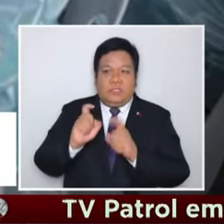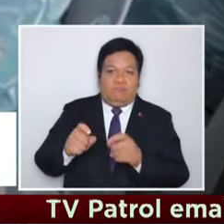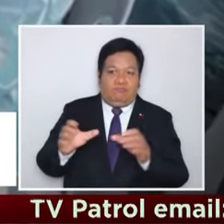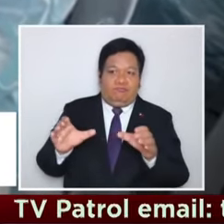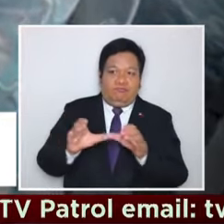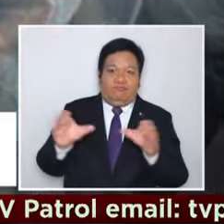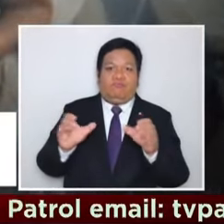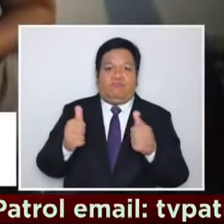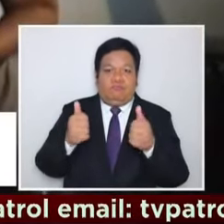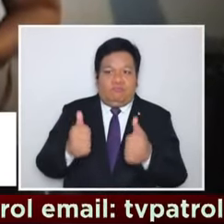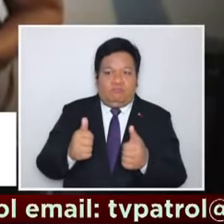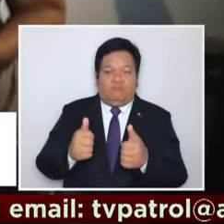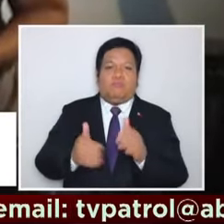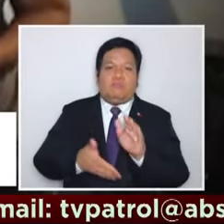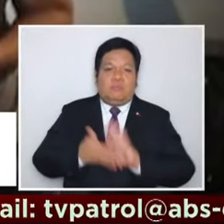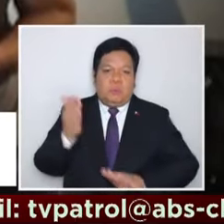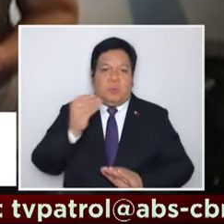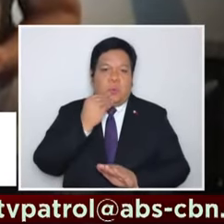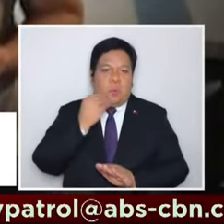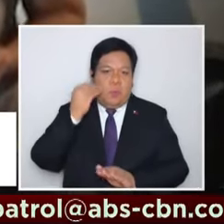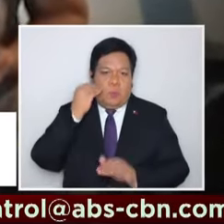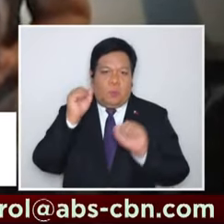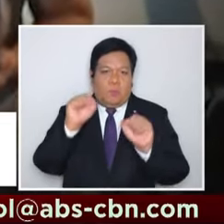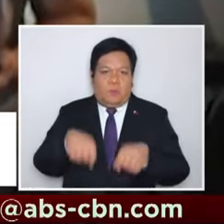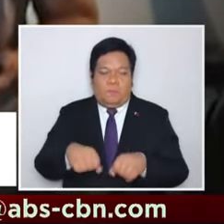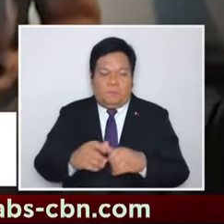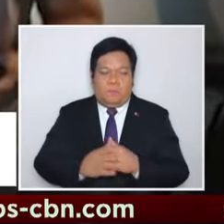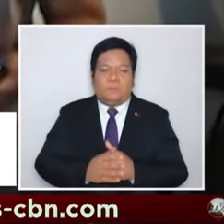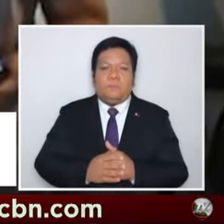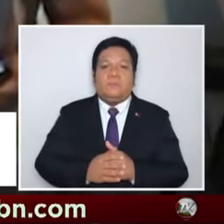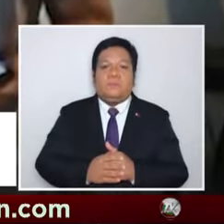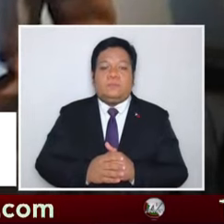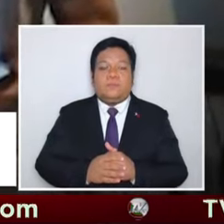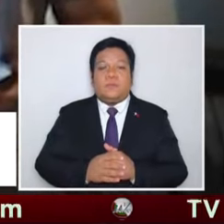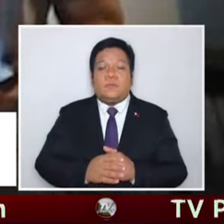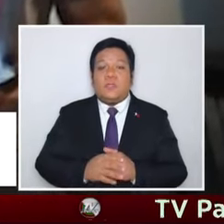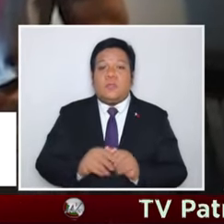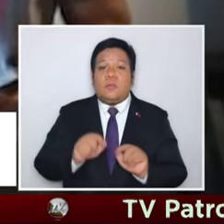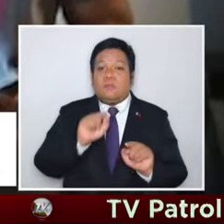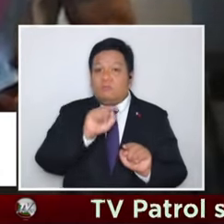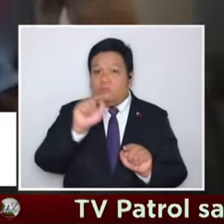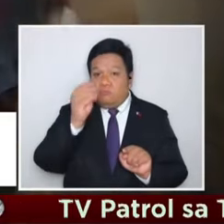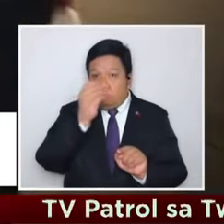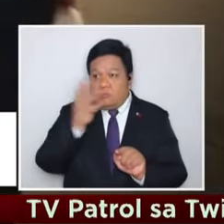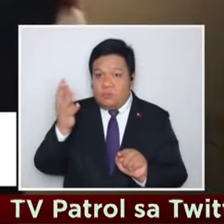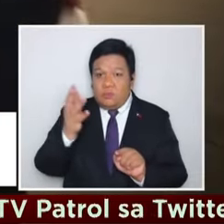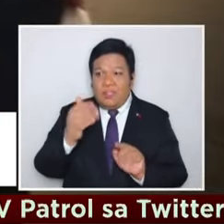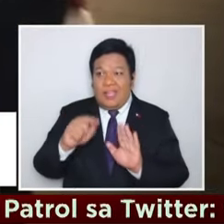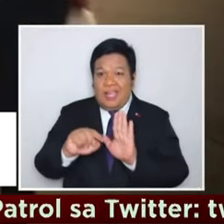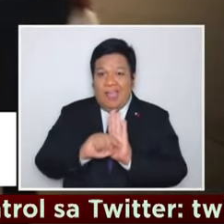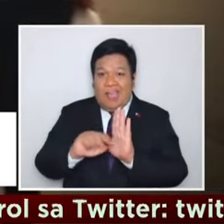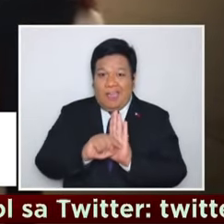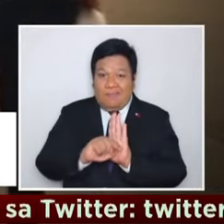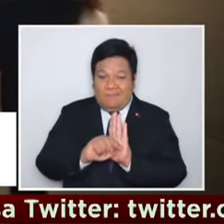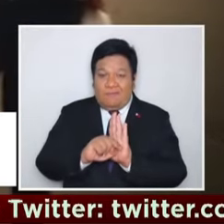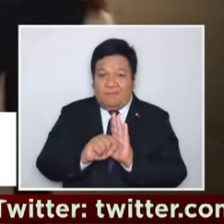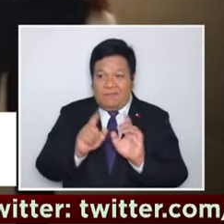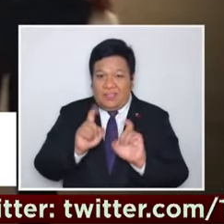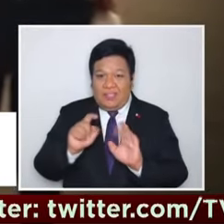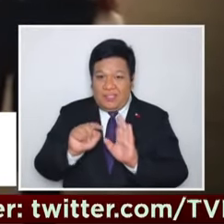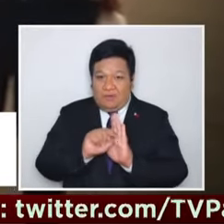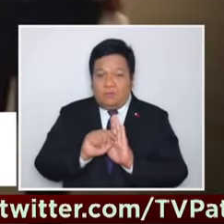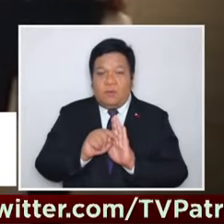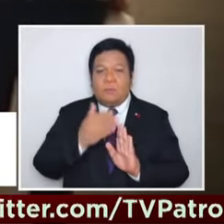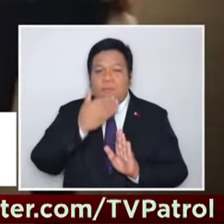bago pauwiin sa kanilang mga bahay. Pinayuhan naman ang mga nagnegatibo sa test na manatili